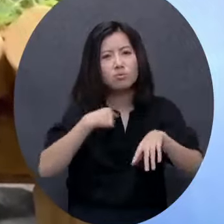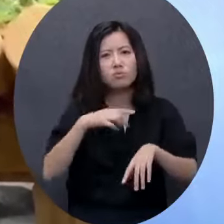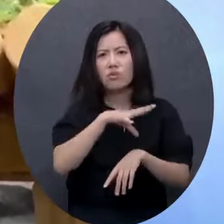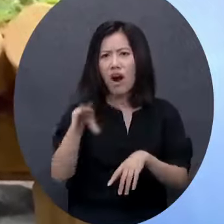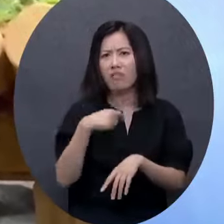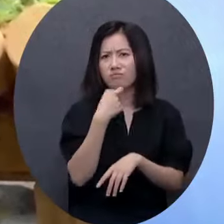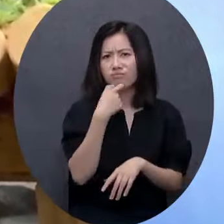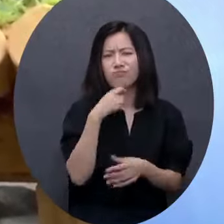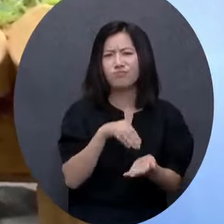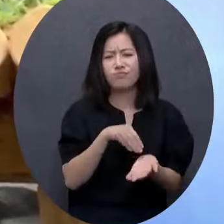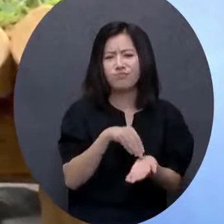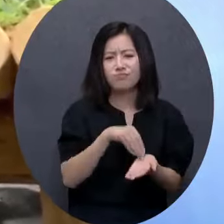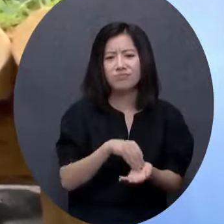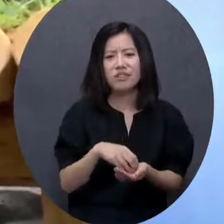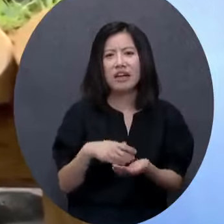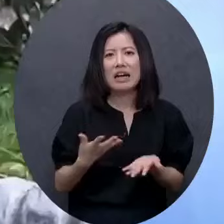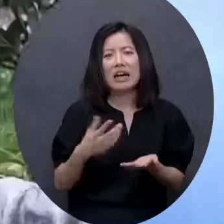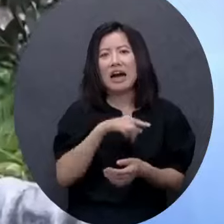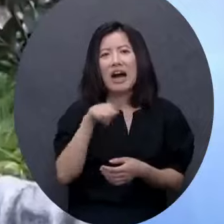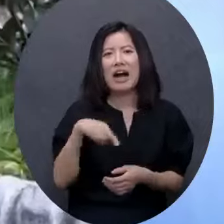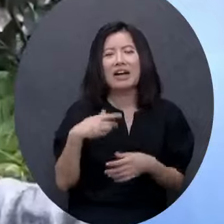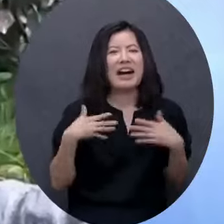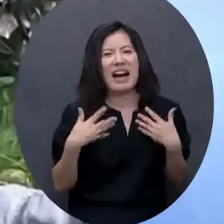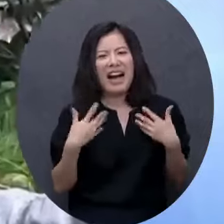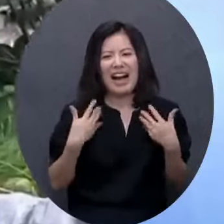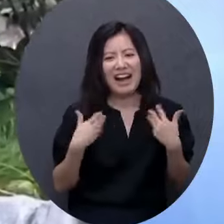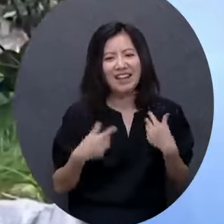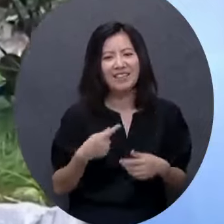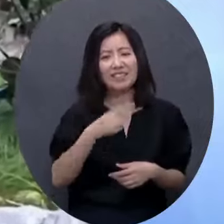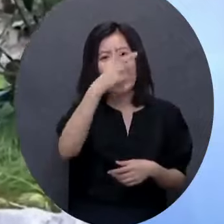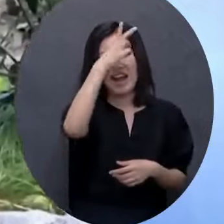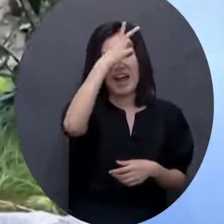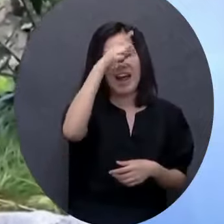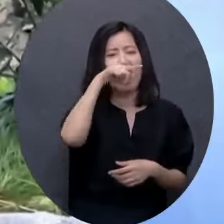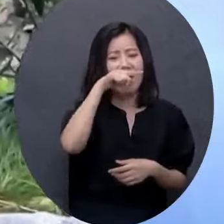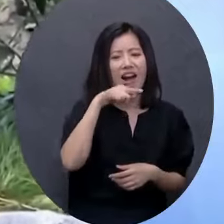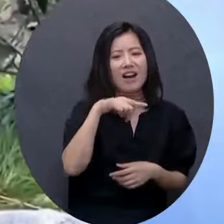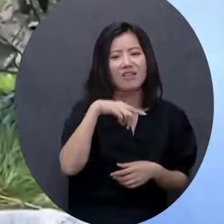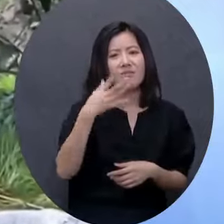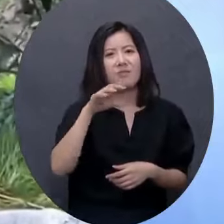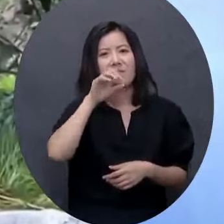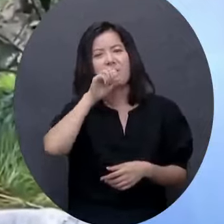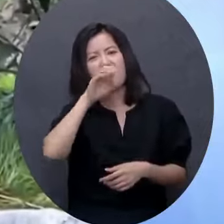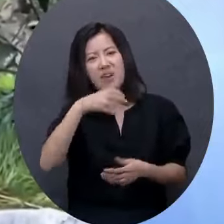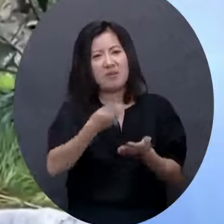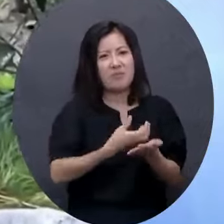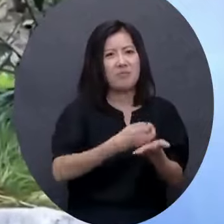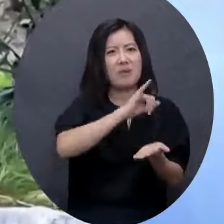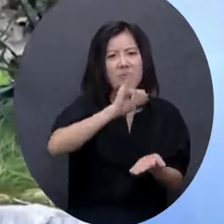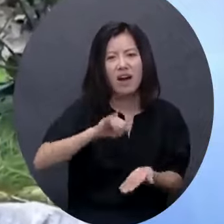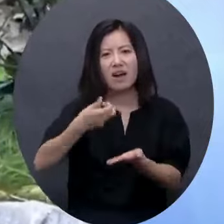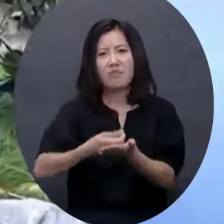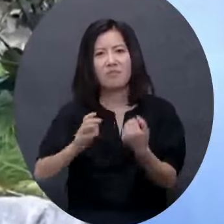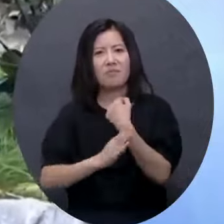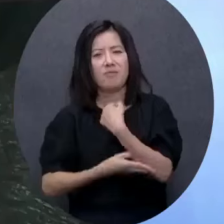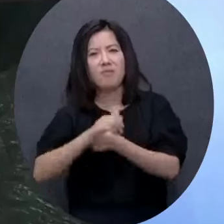很喜歡，這排大家都很興奮。 我都希望政府呢不要下下呢就說即係呢條例又唔得啊，呢啲又唔得啦，即係咁